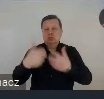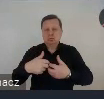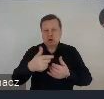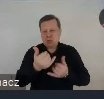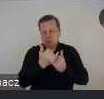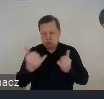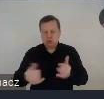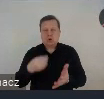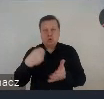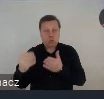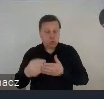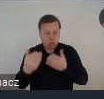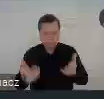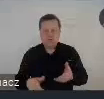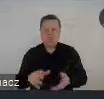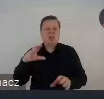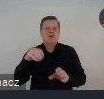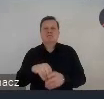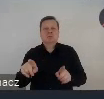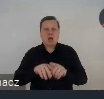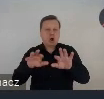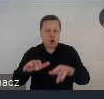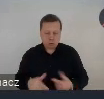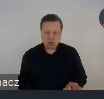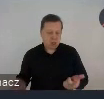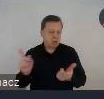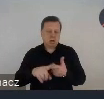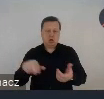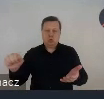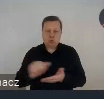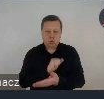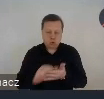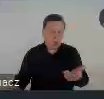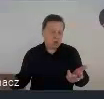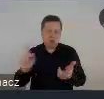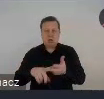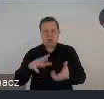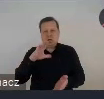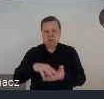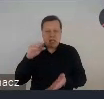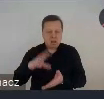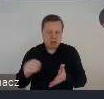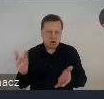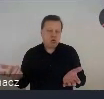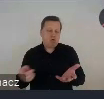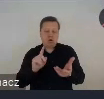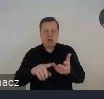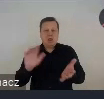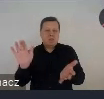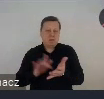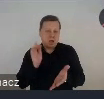szczególnie sprzęt komputerowy, czyli komputery, drukarki, kserokopiarki,